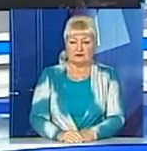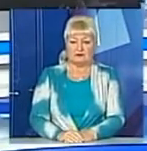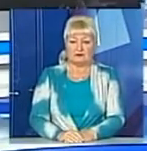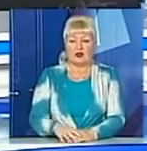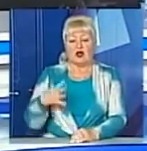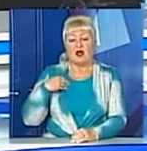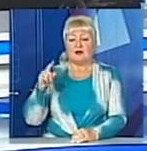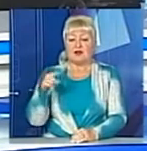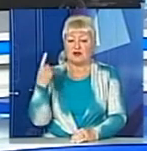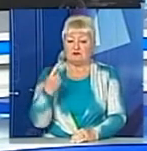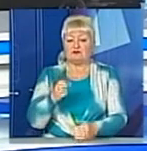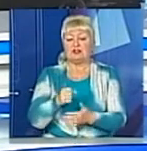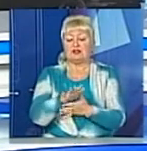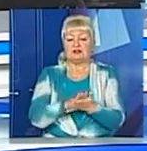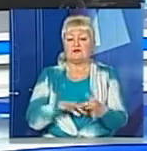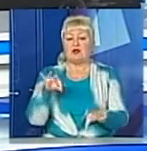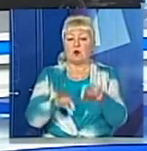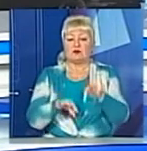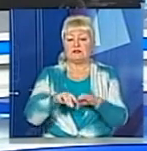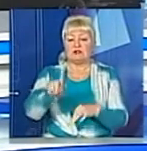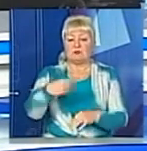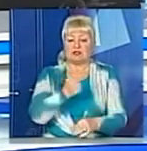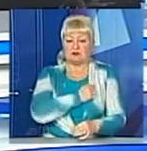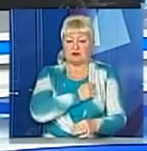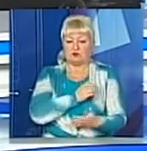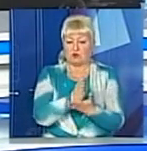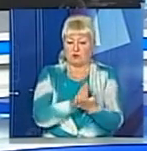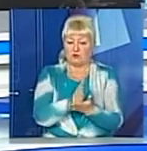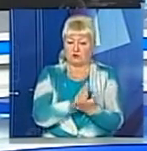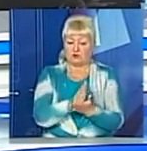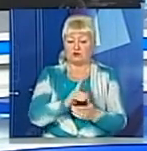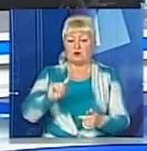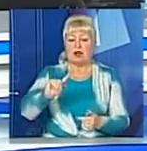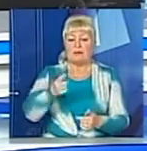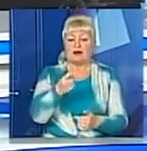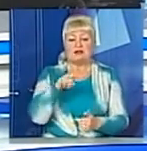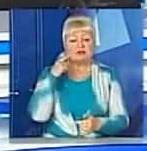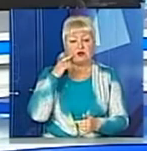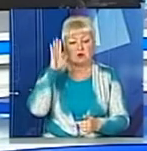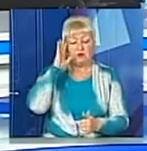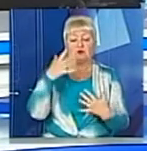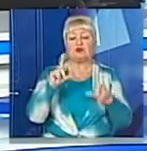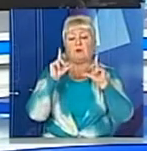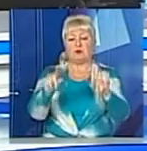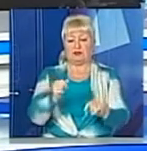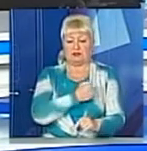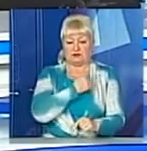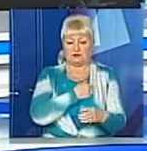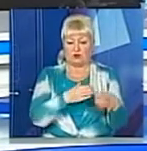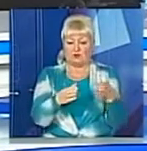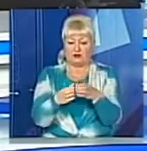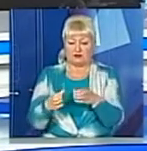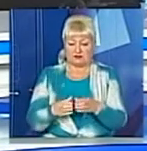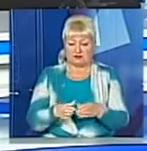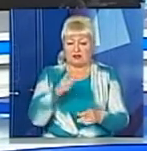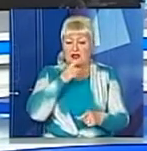На Львівщині триває осінній призов на військову службу. Перші строковики вже поїхали до військових частин. За час